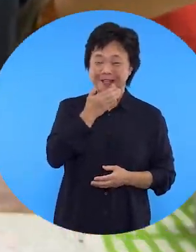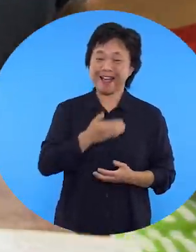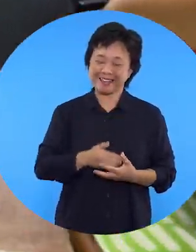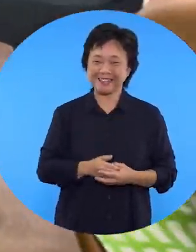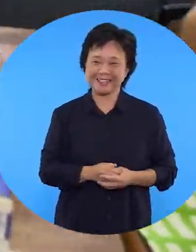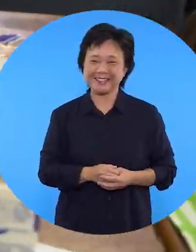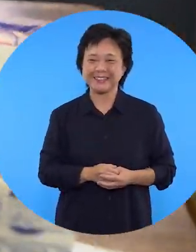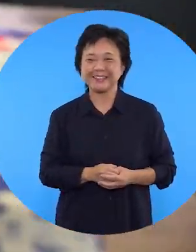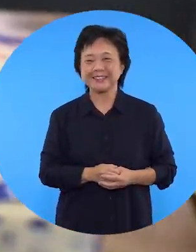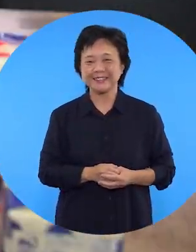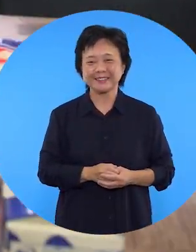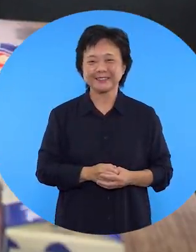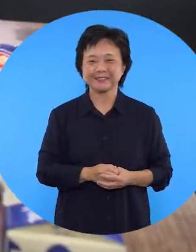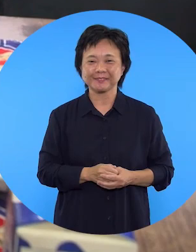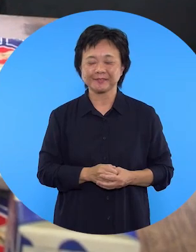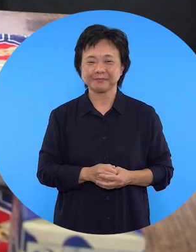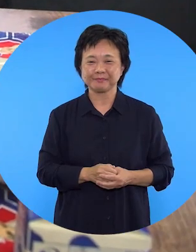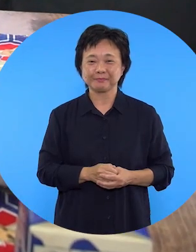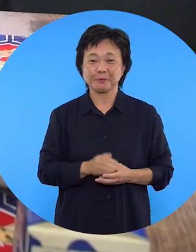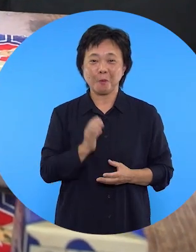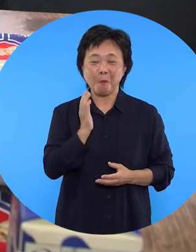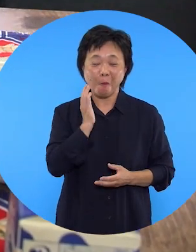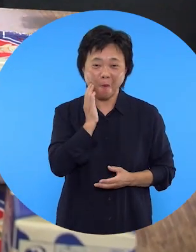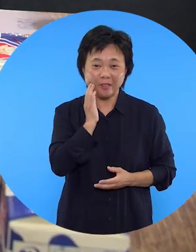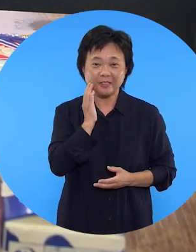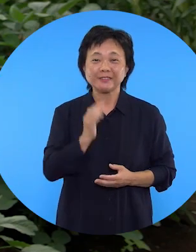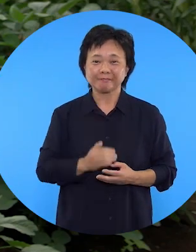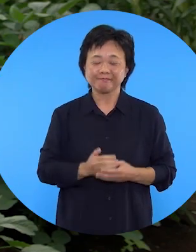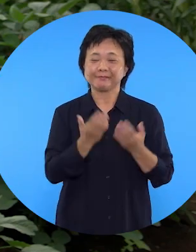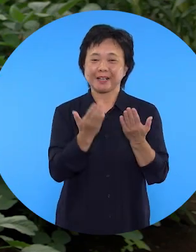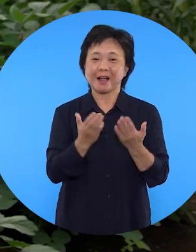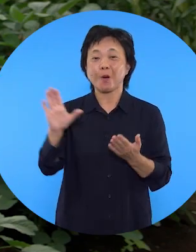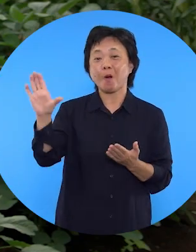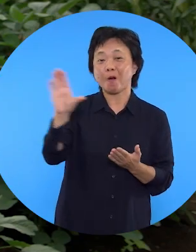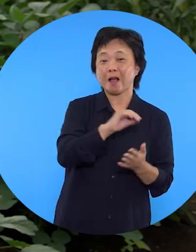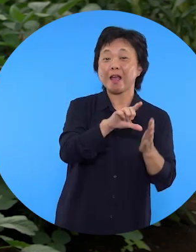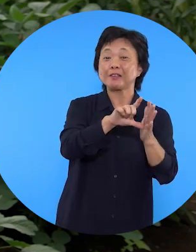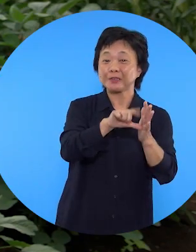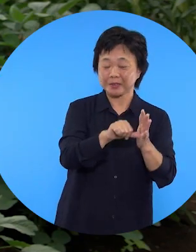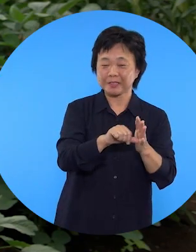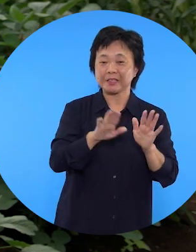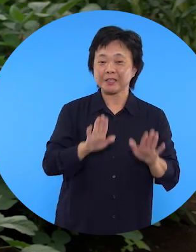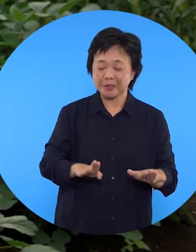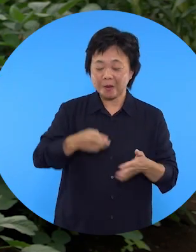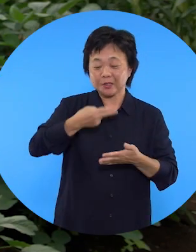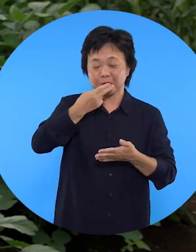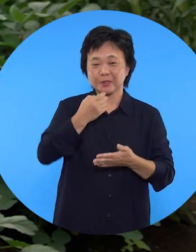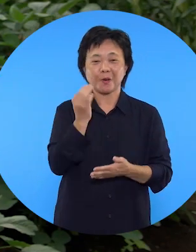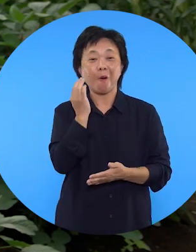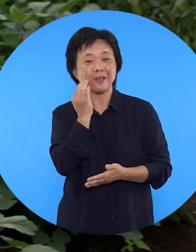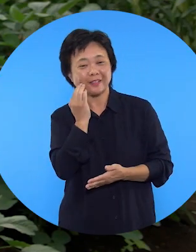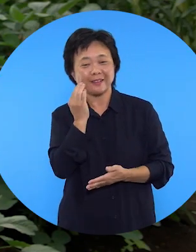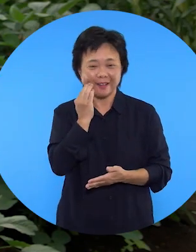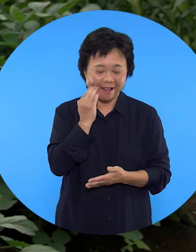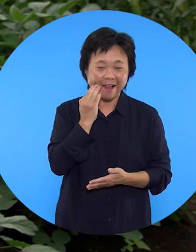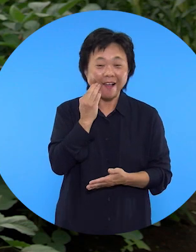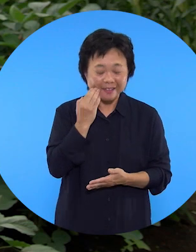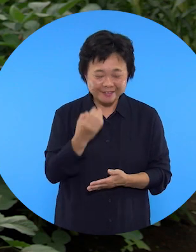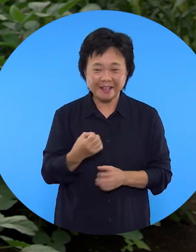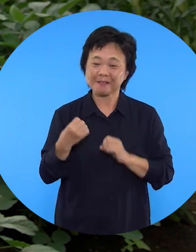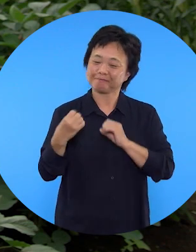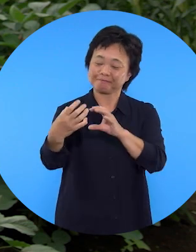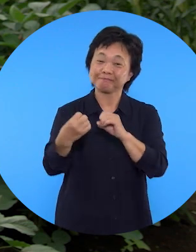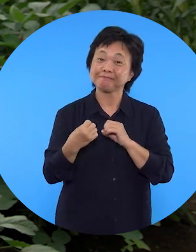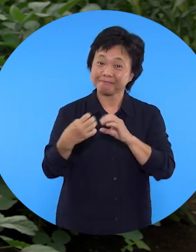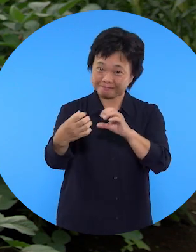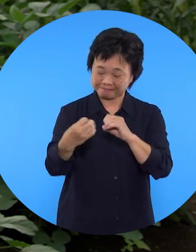いろいろ3のんと学校帰りですね今日の給食おいしかったですよという声を